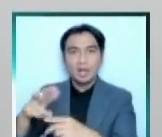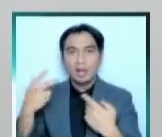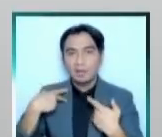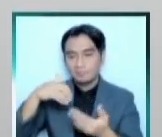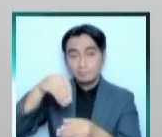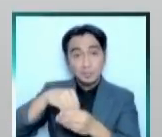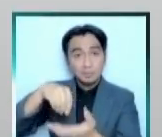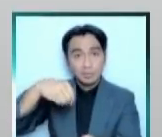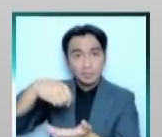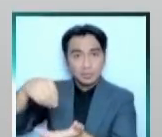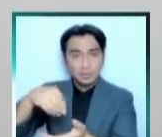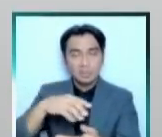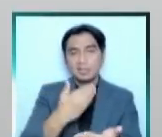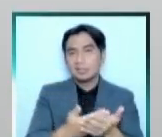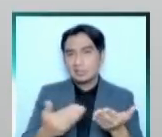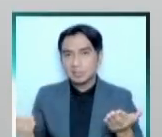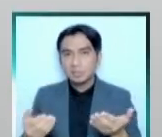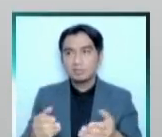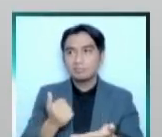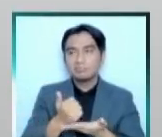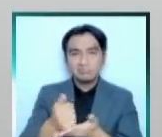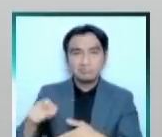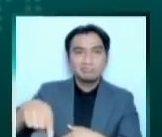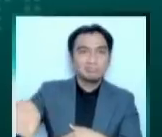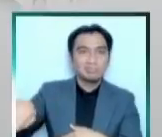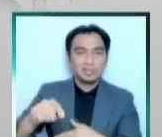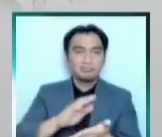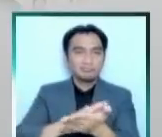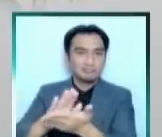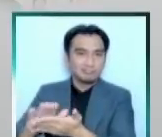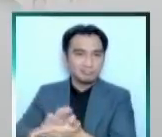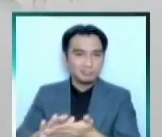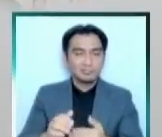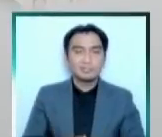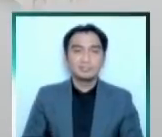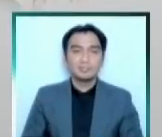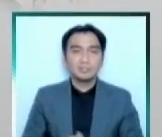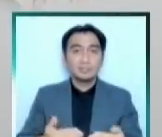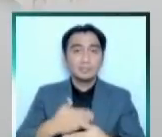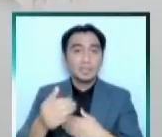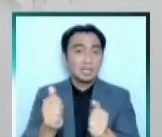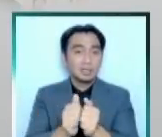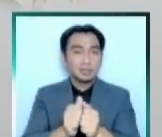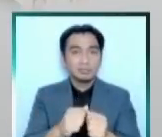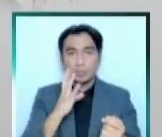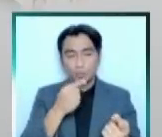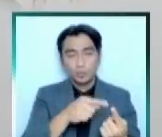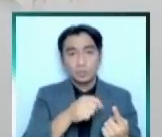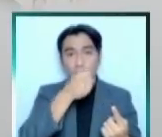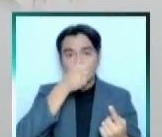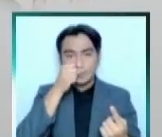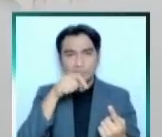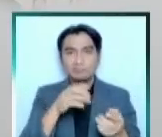at heavy equipment para tumulong sa clearing operations. Ang kanyang katandem na si Senate President Tito Soto, hinimok